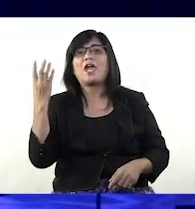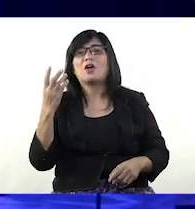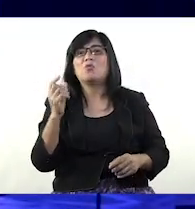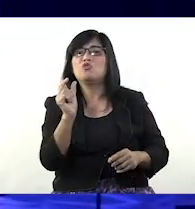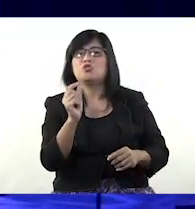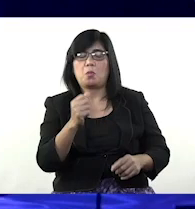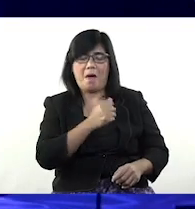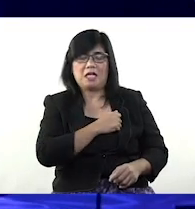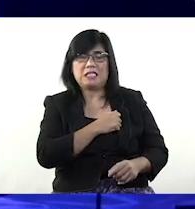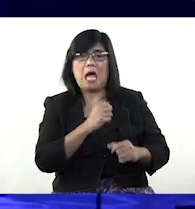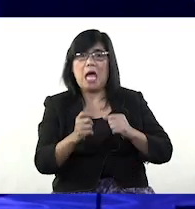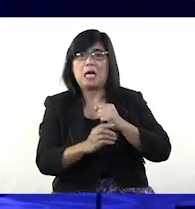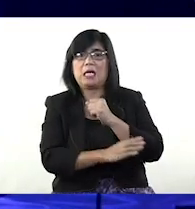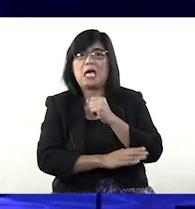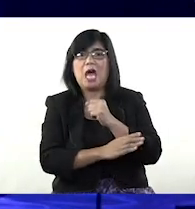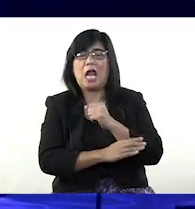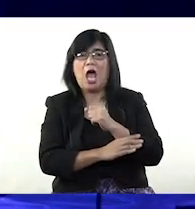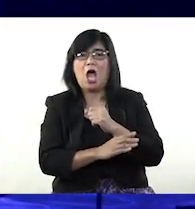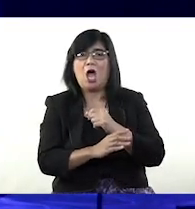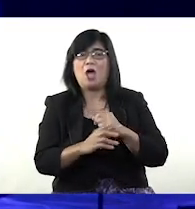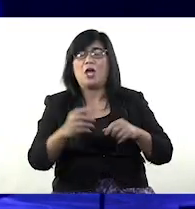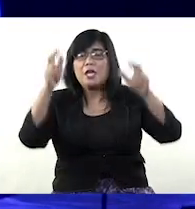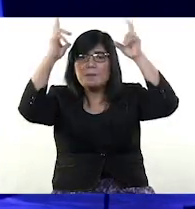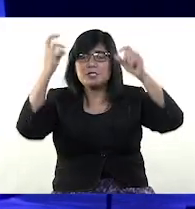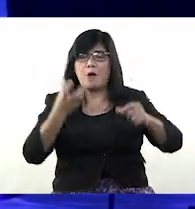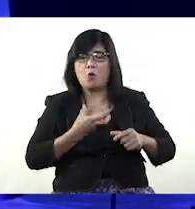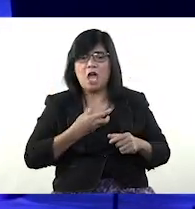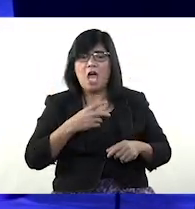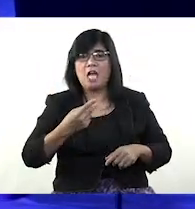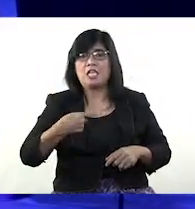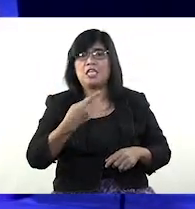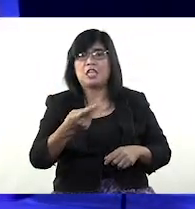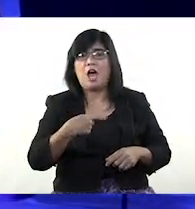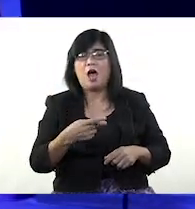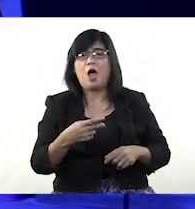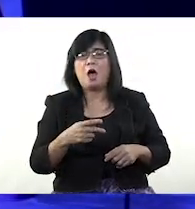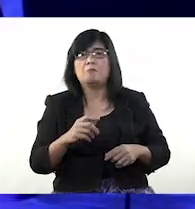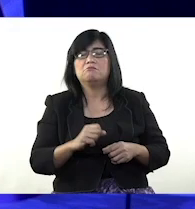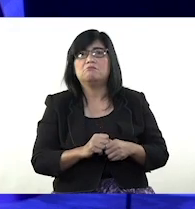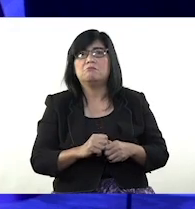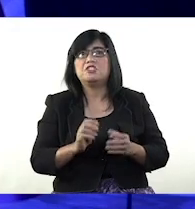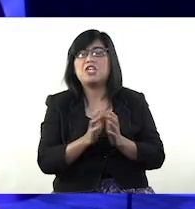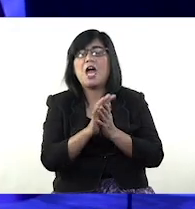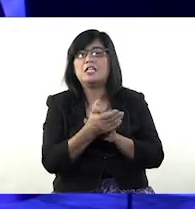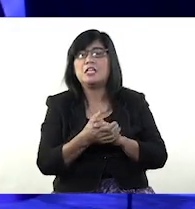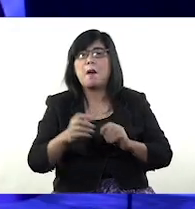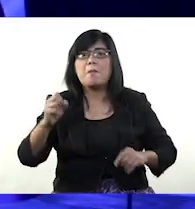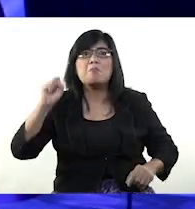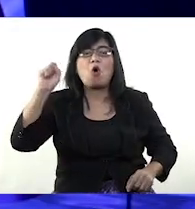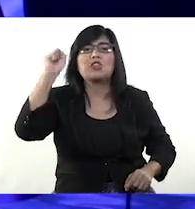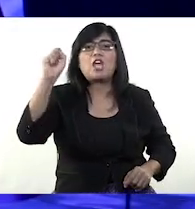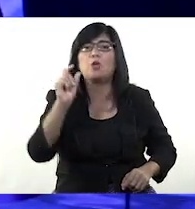Hai iblis bangunan abon cuma jadi pemberontak di bangsanya tidak berpikir bagaimana saya berdampak bagaimana saya berbuat sesuatu